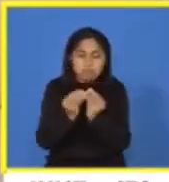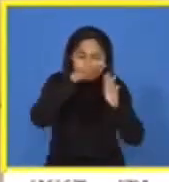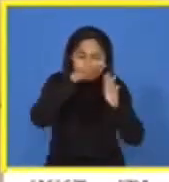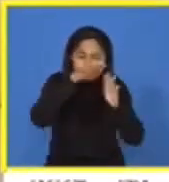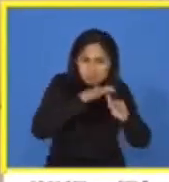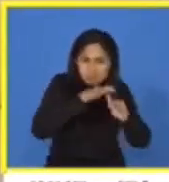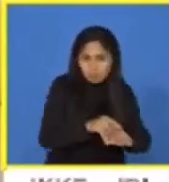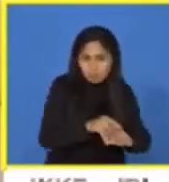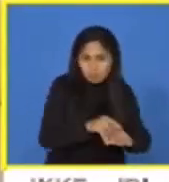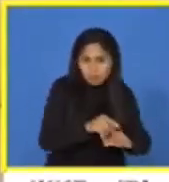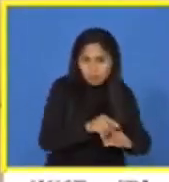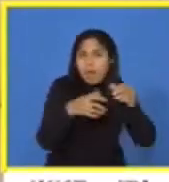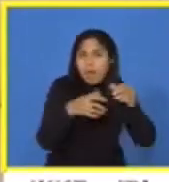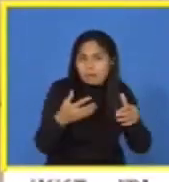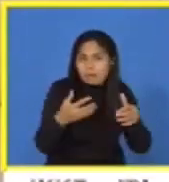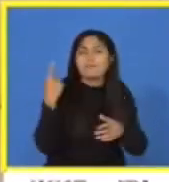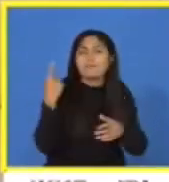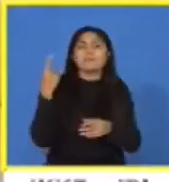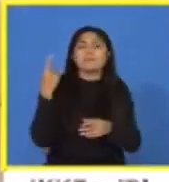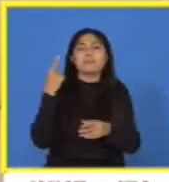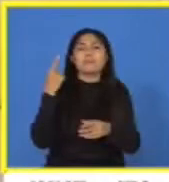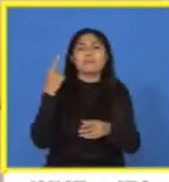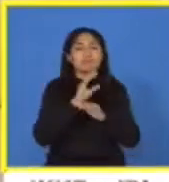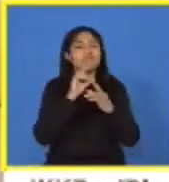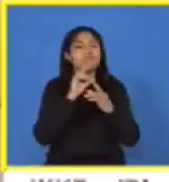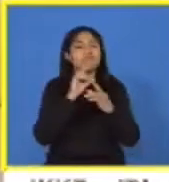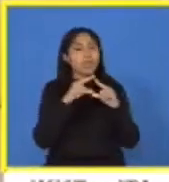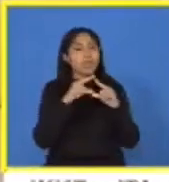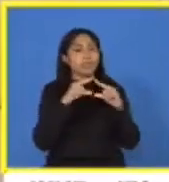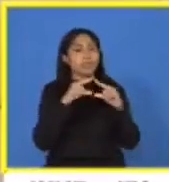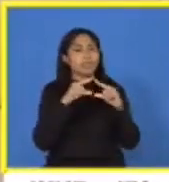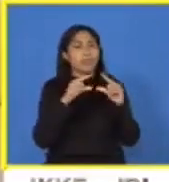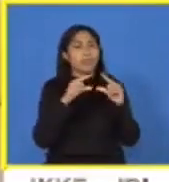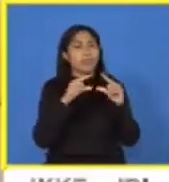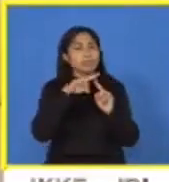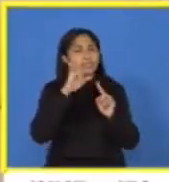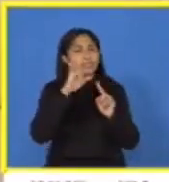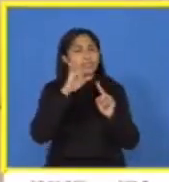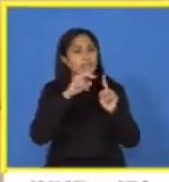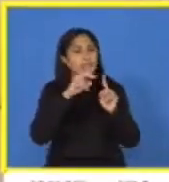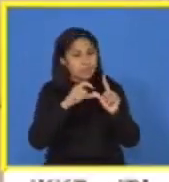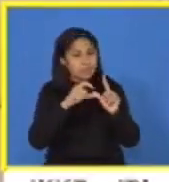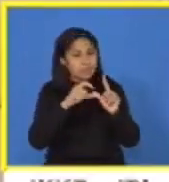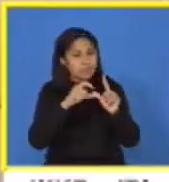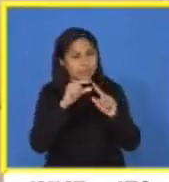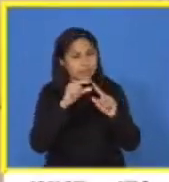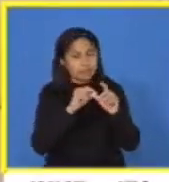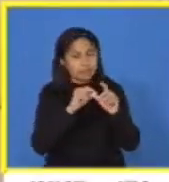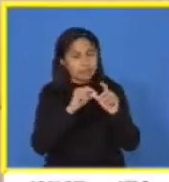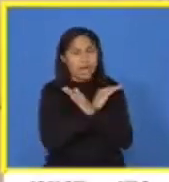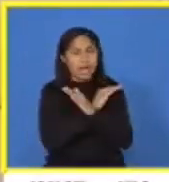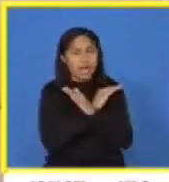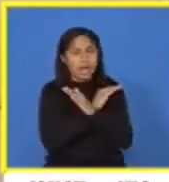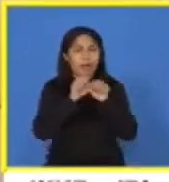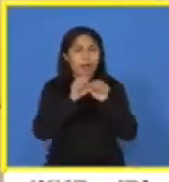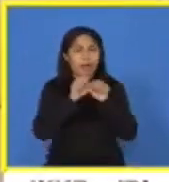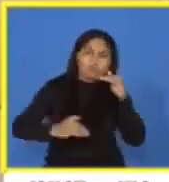pemerintah sudah mengantisipasinya dengan vaksin. Kalau bisa masyarakat dengan sadar datang